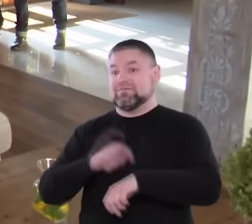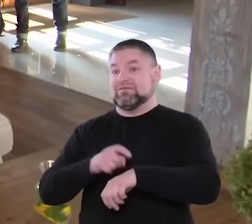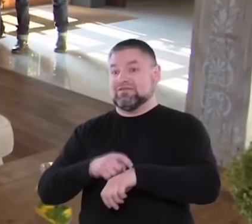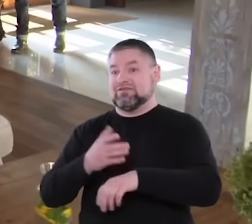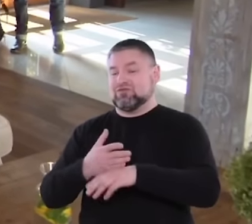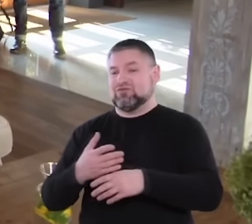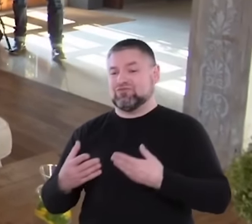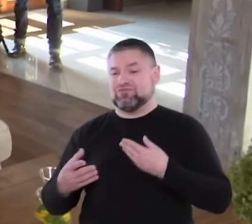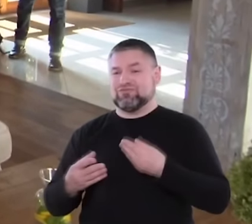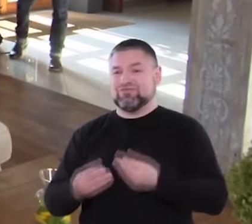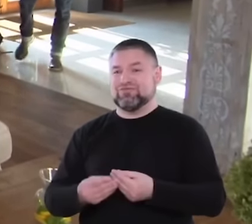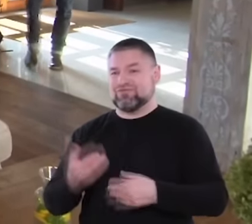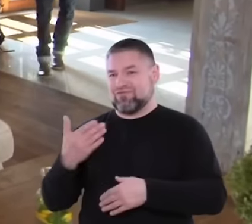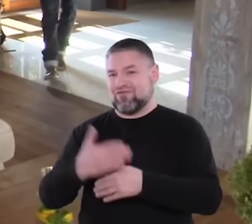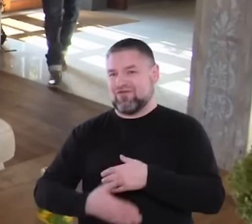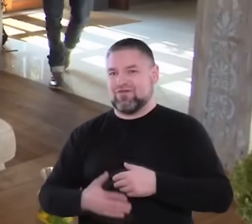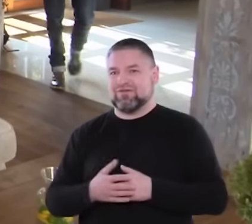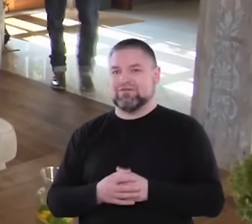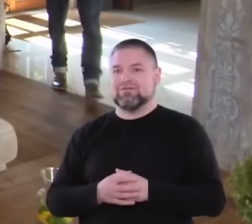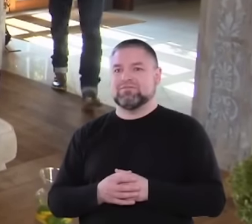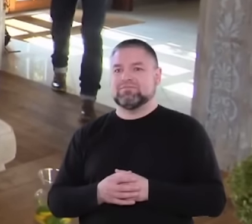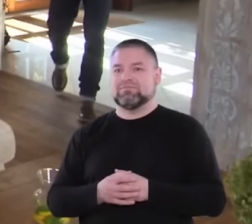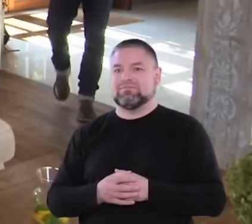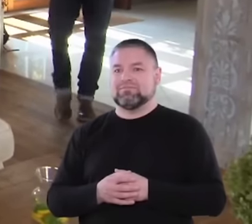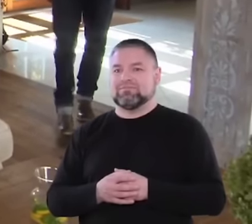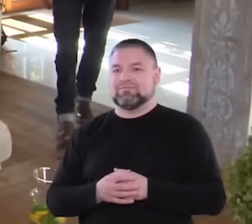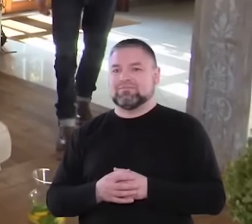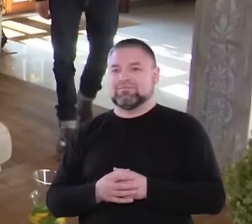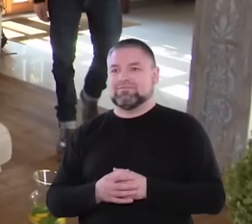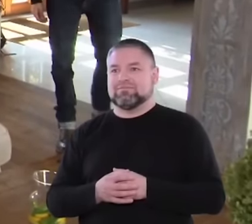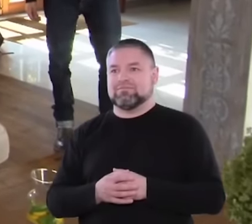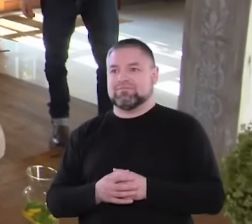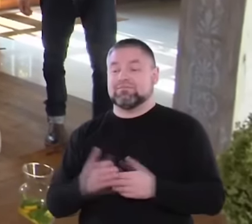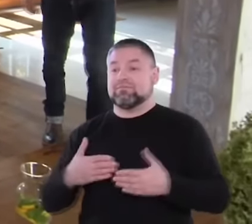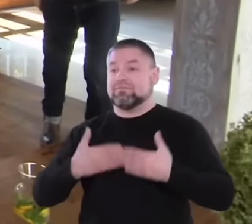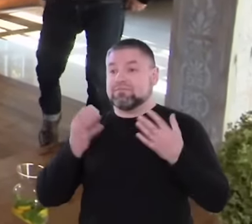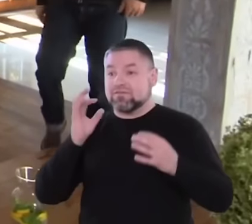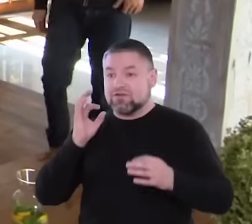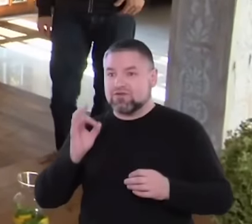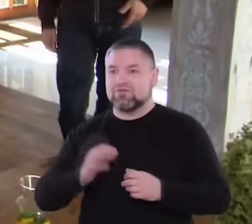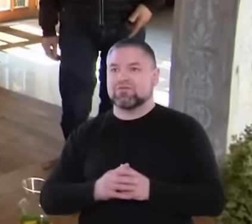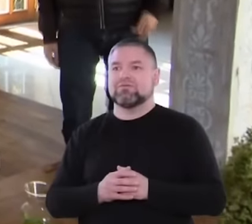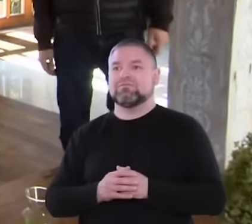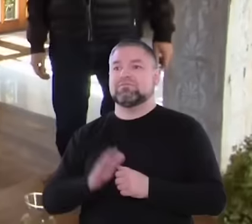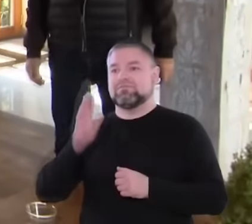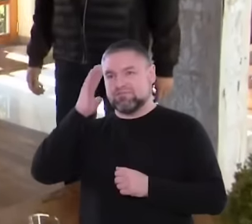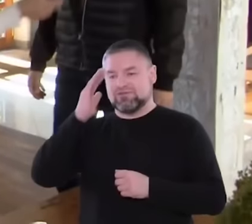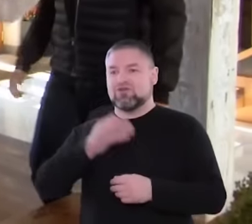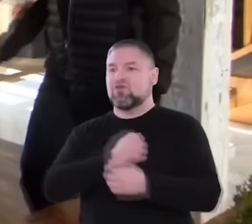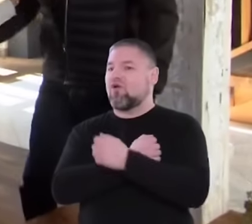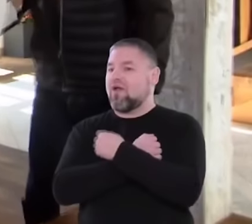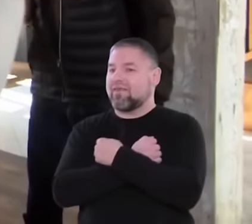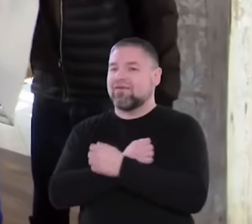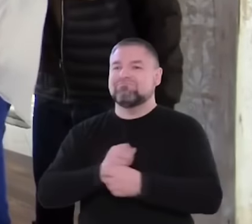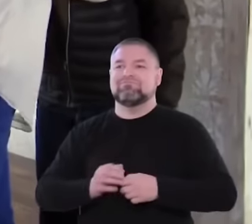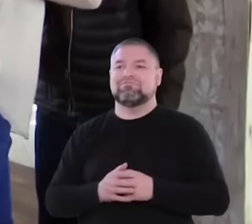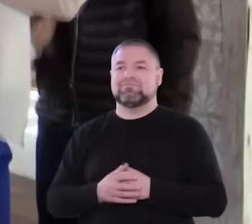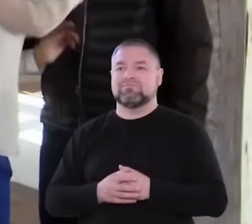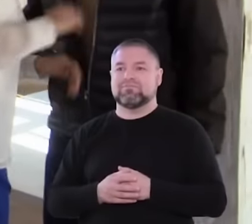się kończy. Jaki tam czas nam się? Mi się nic nie kończy, słuchaj. Absolutnie dzień dobry. Nie. O, cześć, kochanie.